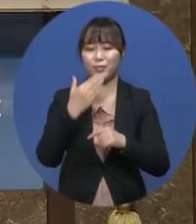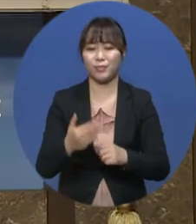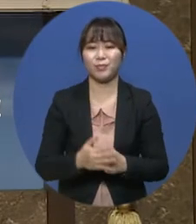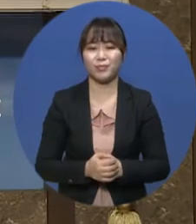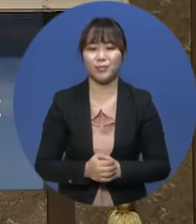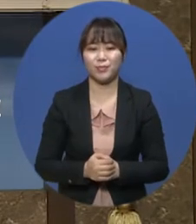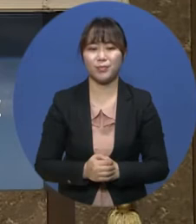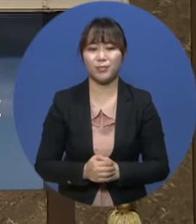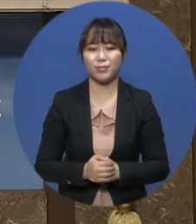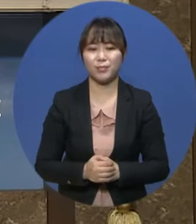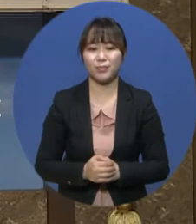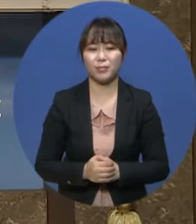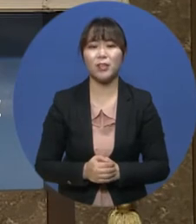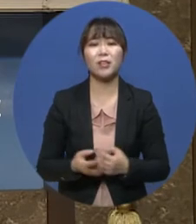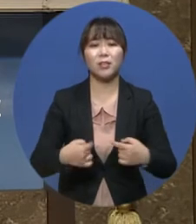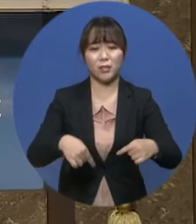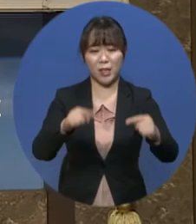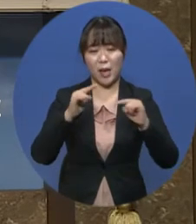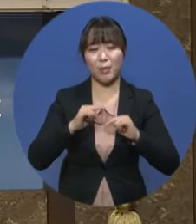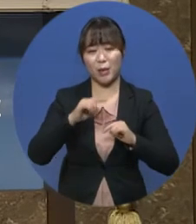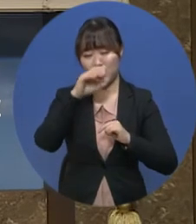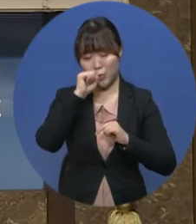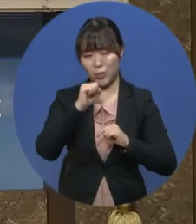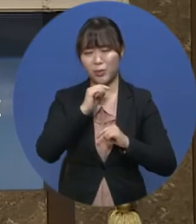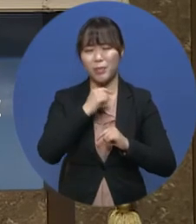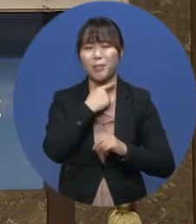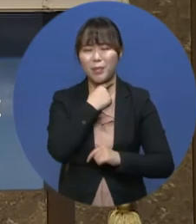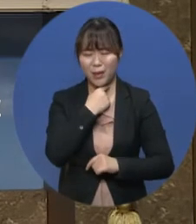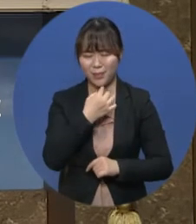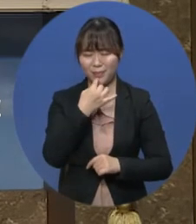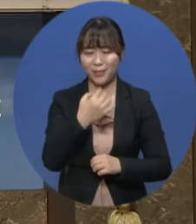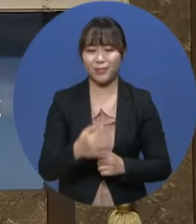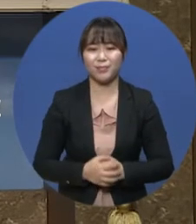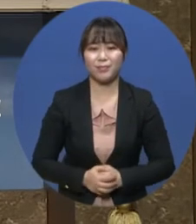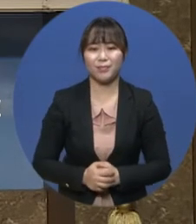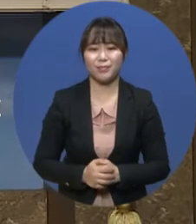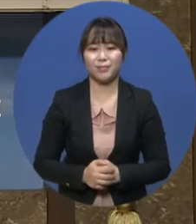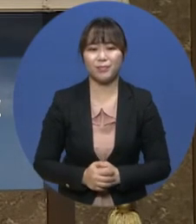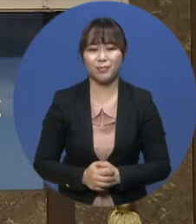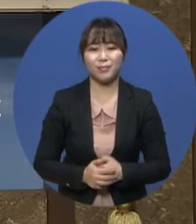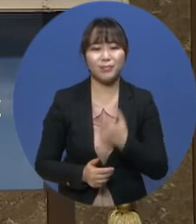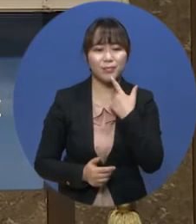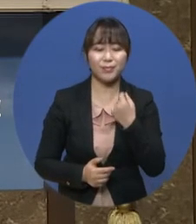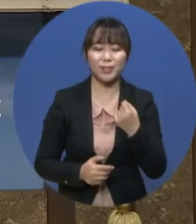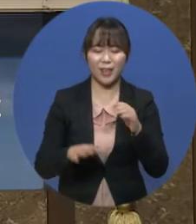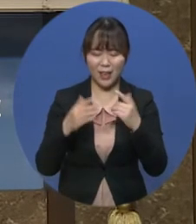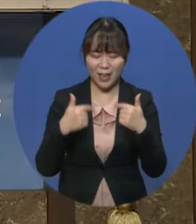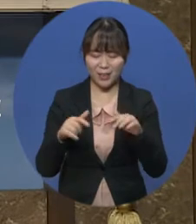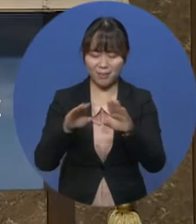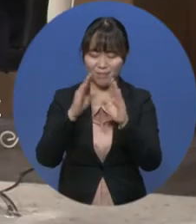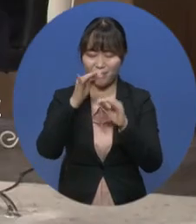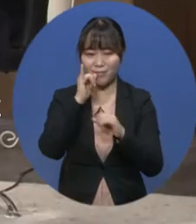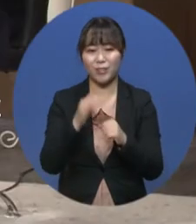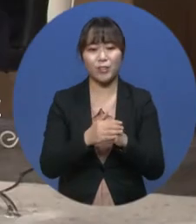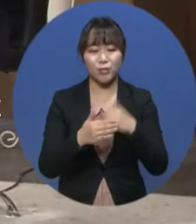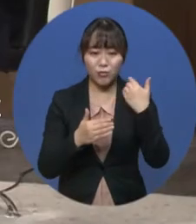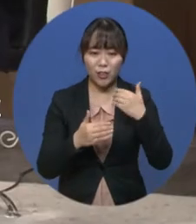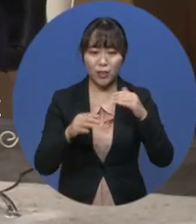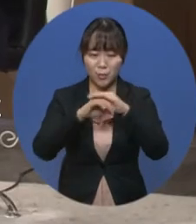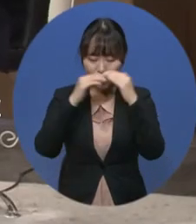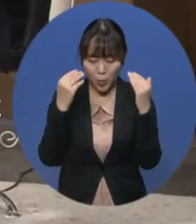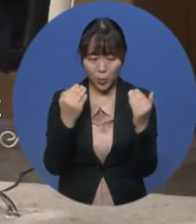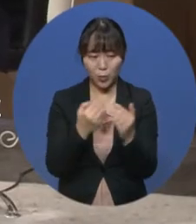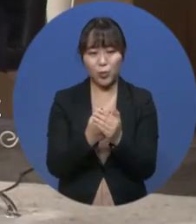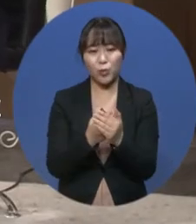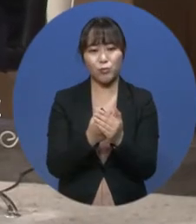수 있는 기회 4 참여 하시는게 좋죠 간절히 바라고 있습니다 4 그러니까 개방되어 있습니다 누구 누구에게 나야